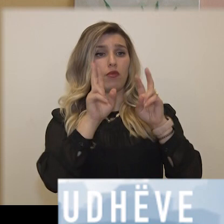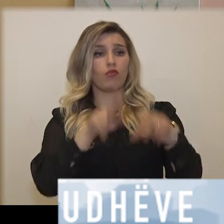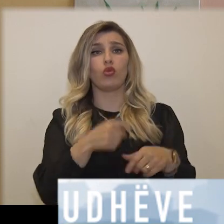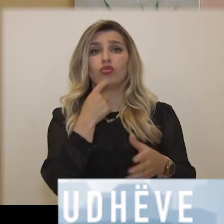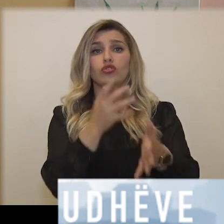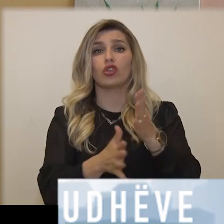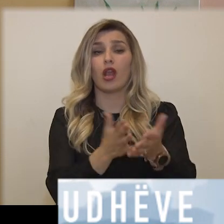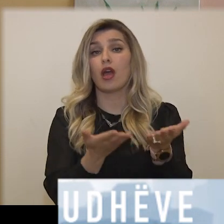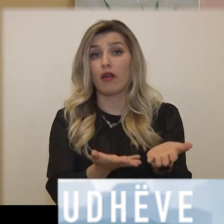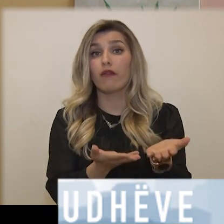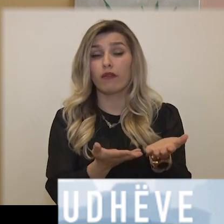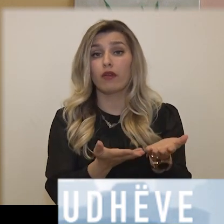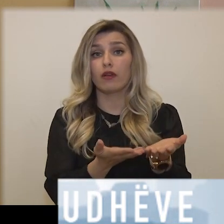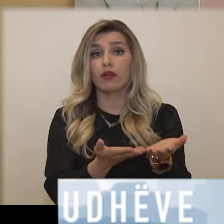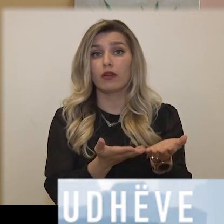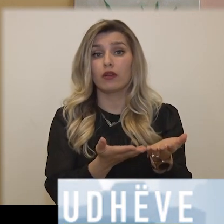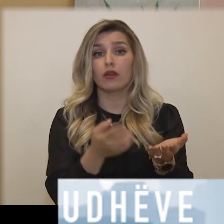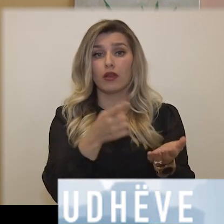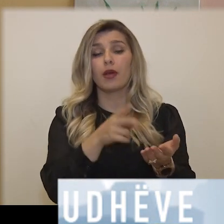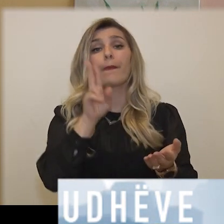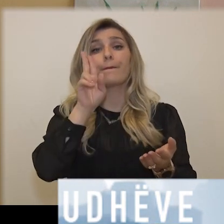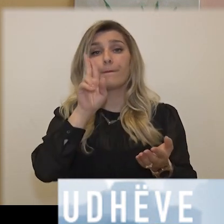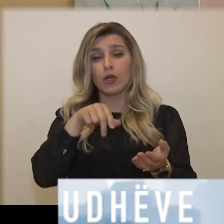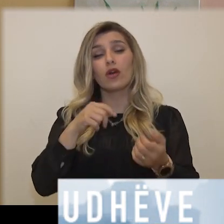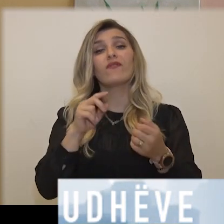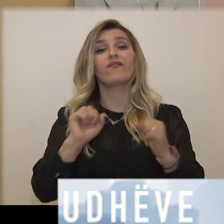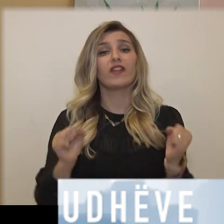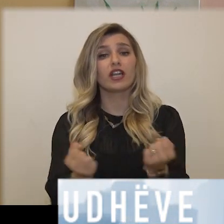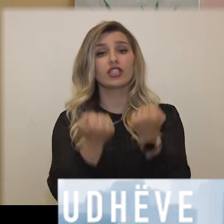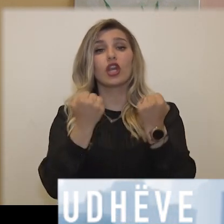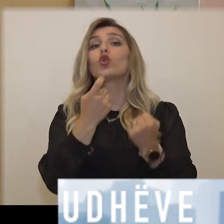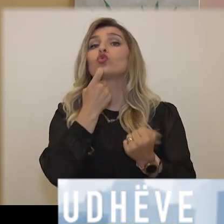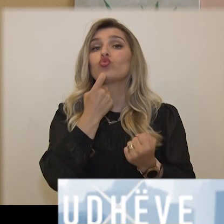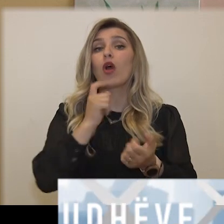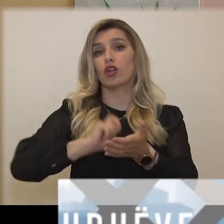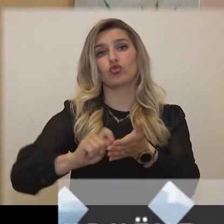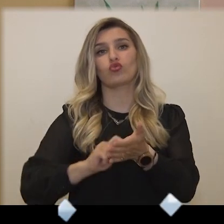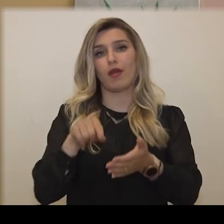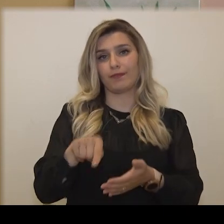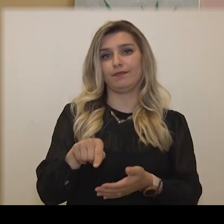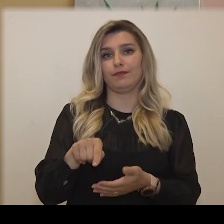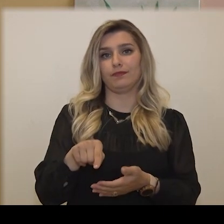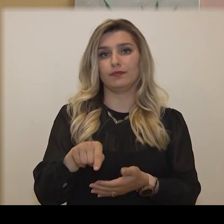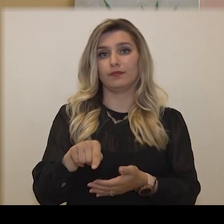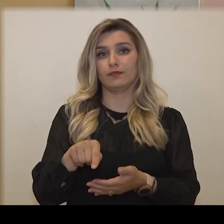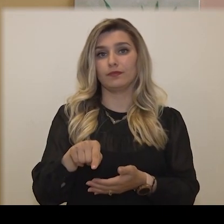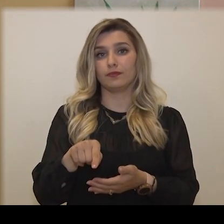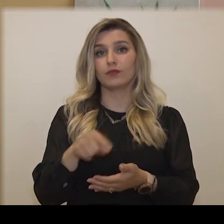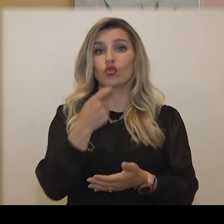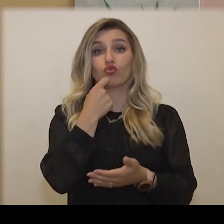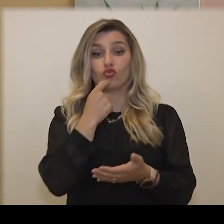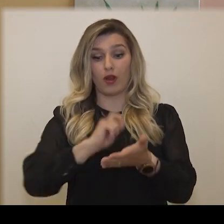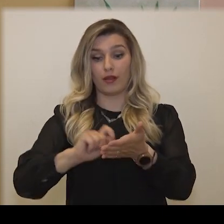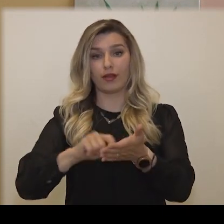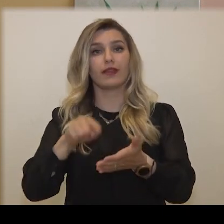gjuhën e shenjës, ata kanë vështërsi në gjuhën e shkruar. Në gjuhën